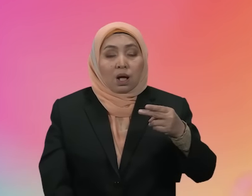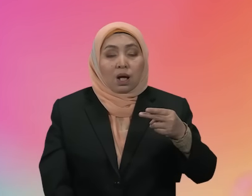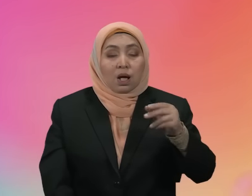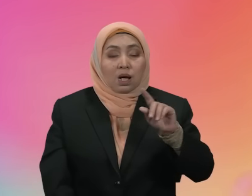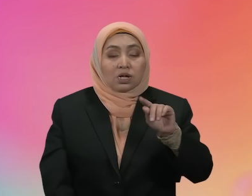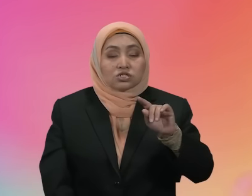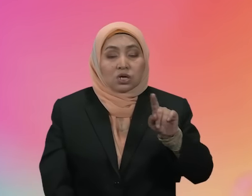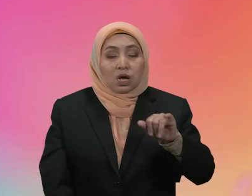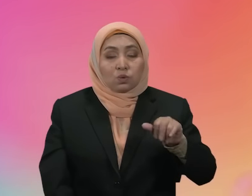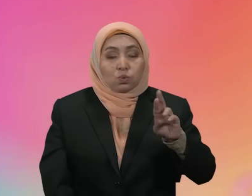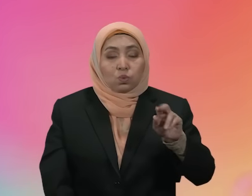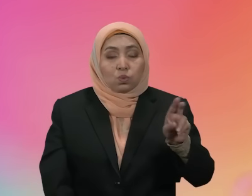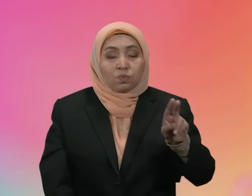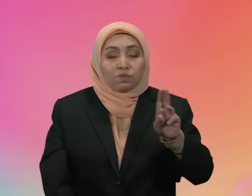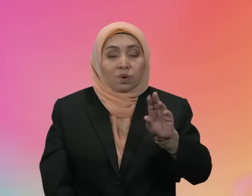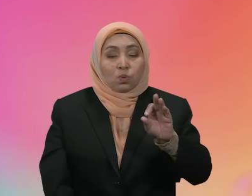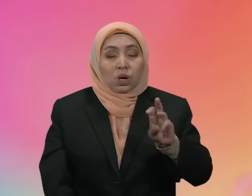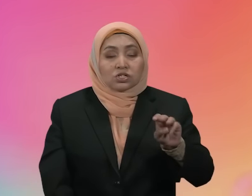وهاجروا